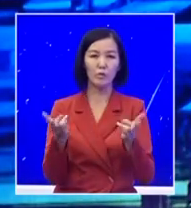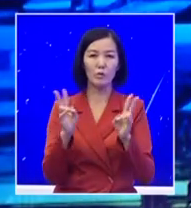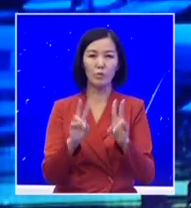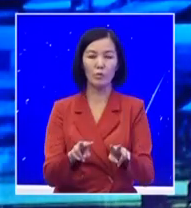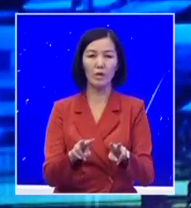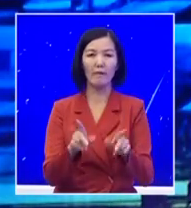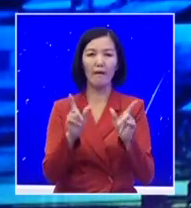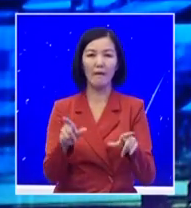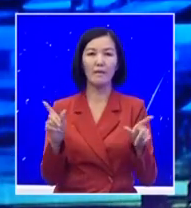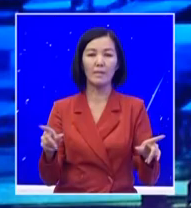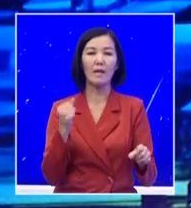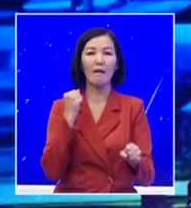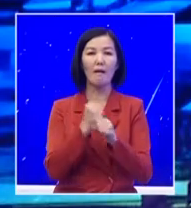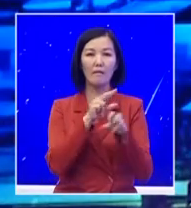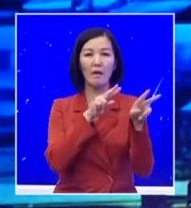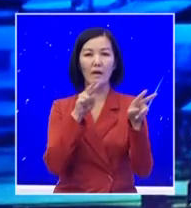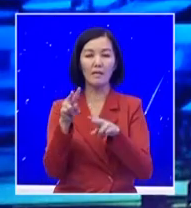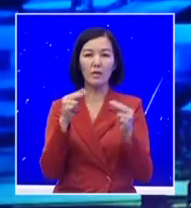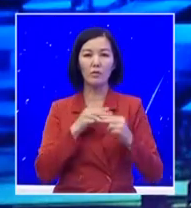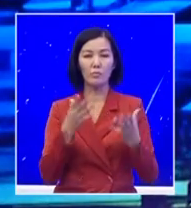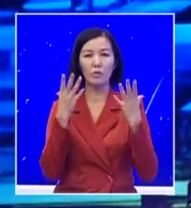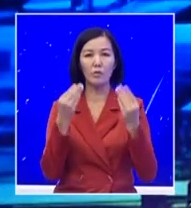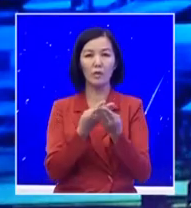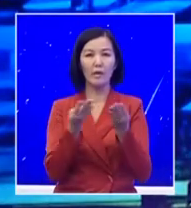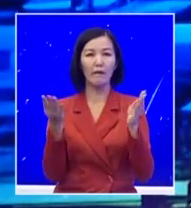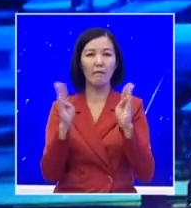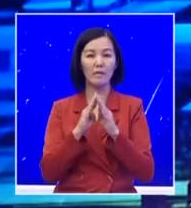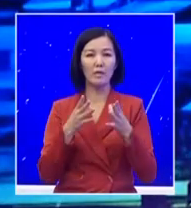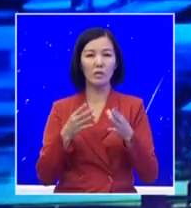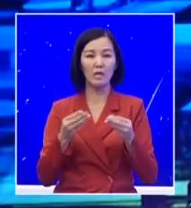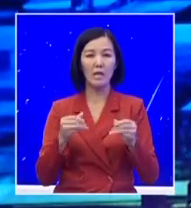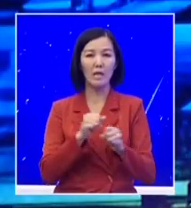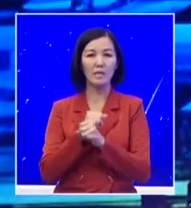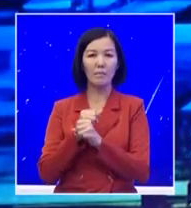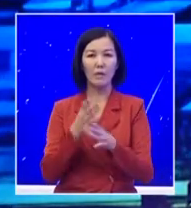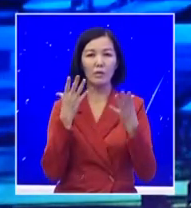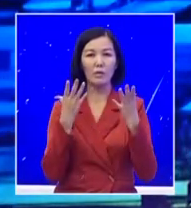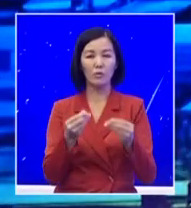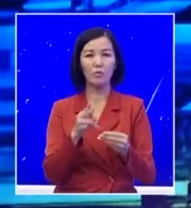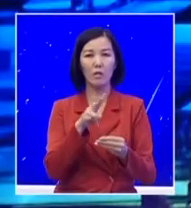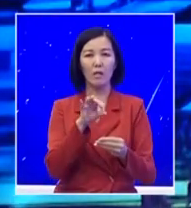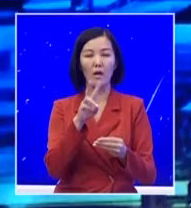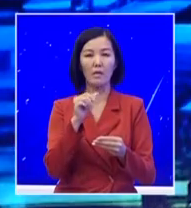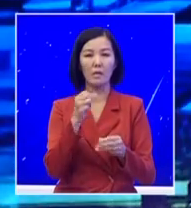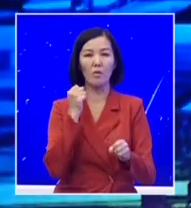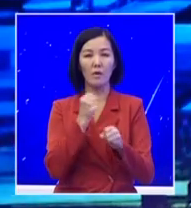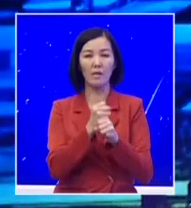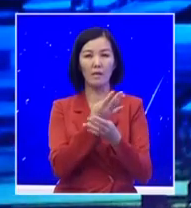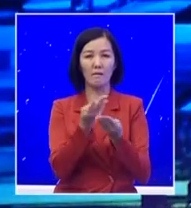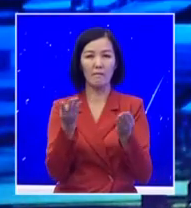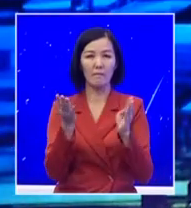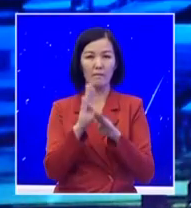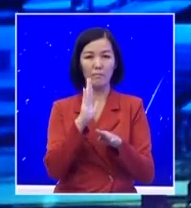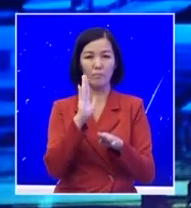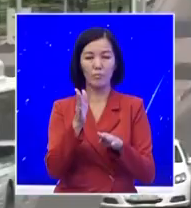сақтайтыны қатаң қадағаланбақ. Жұмыс күндері карантиндік шаралар жеңілдетілгенмен демалыс күндері локдаун қатаң сақталады, дейді Айжан Есмағамбетова.